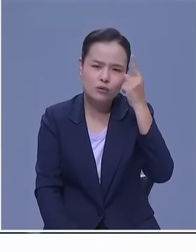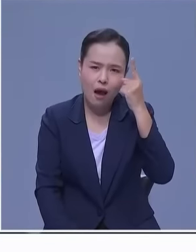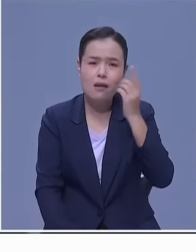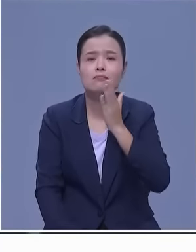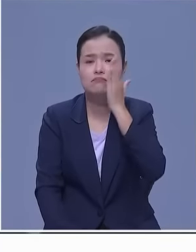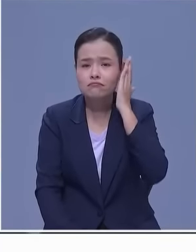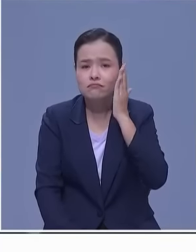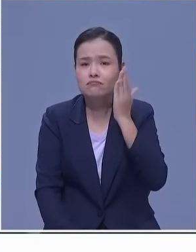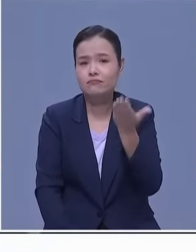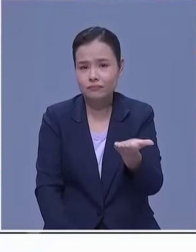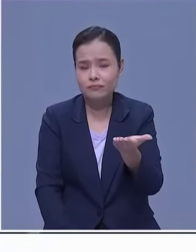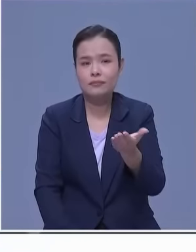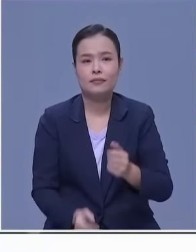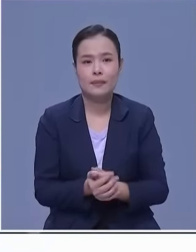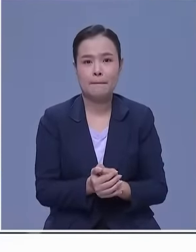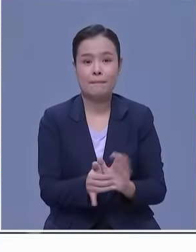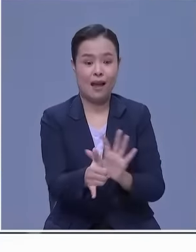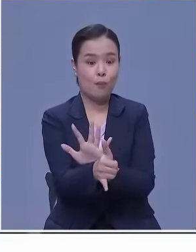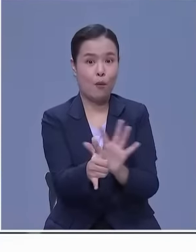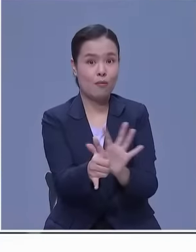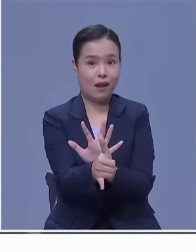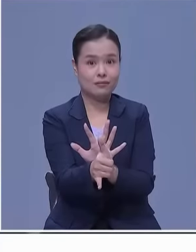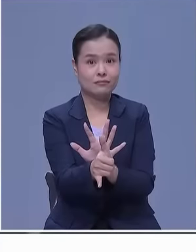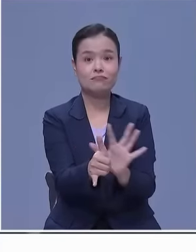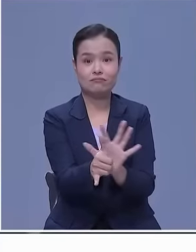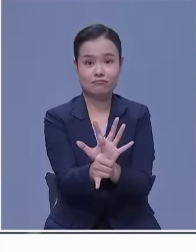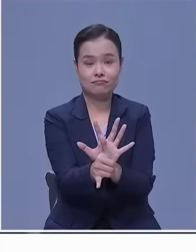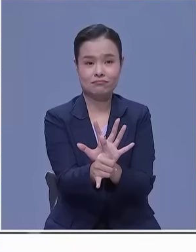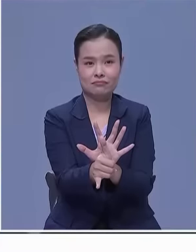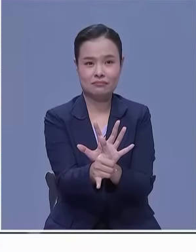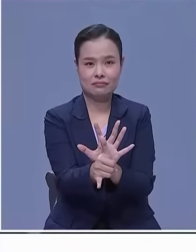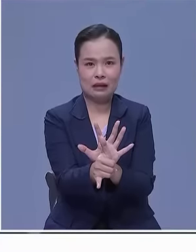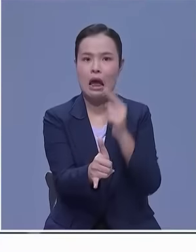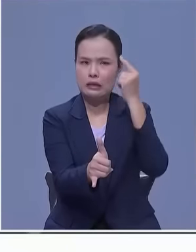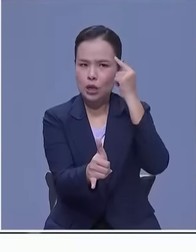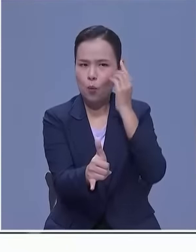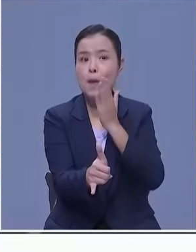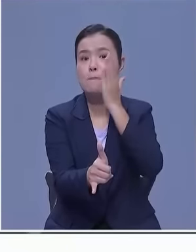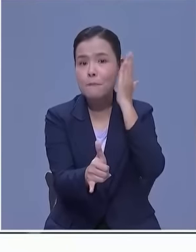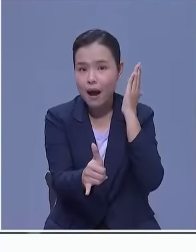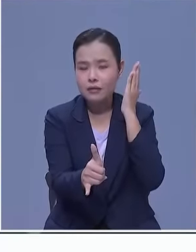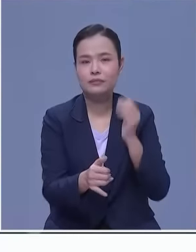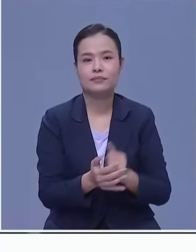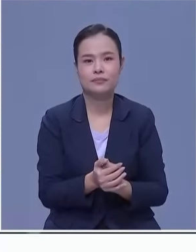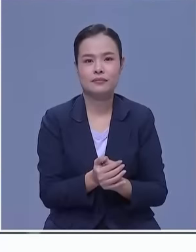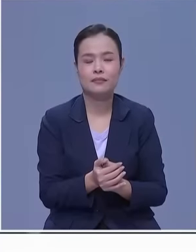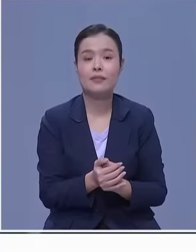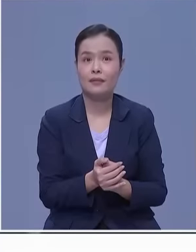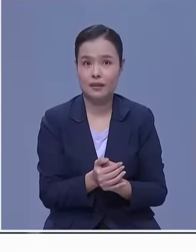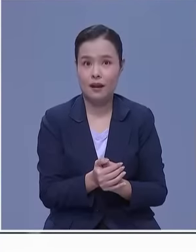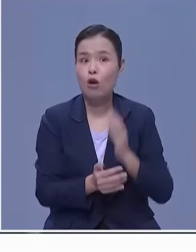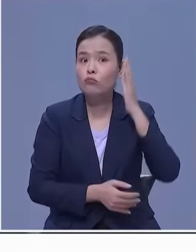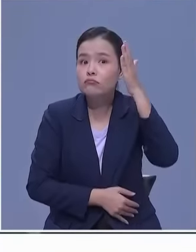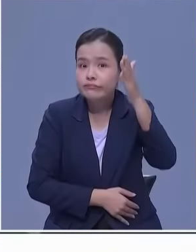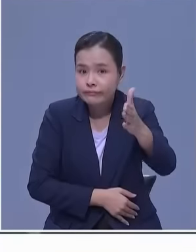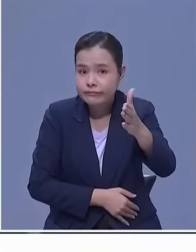ธรรมนัสแล้วก็เชื่อว่าคนที่ยืนอยู่ข้างหลังผู้กองธรรมนัสทุกคนเนี่ยน่าจะเลือกยืนอยู่ข้างผู้กองธรรมนัสทีนี้ให้คุณเอกมองด้วยว่าหลังจาก